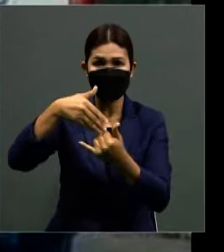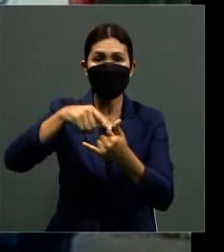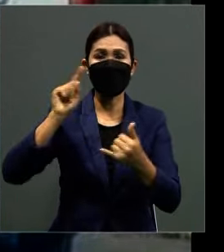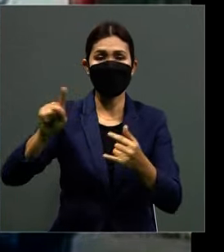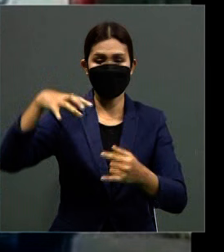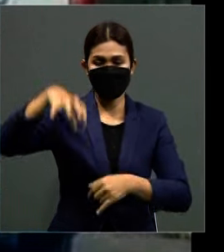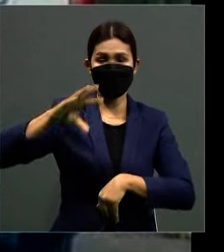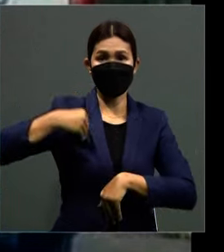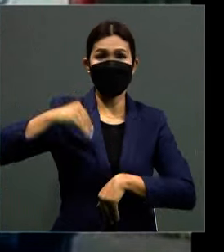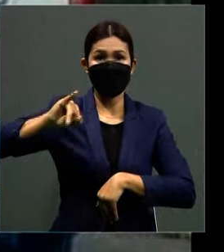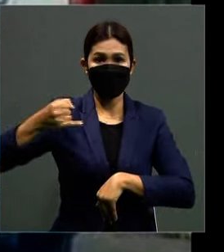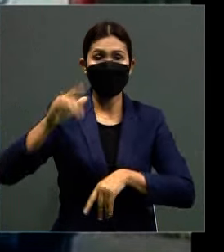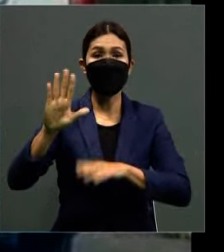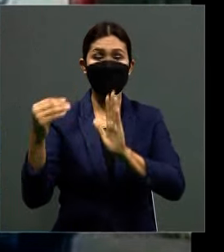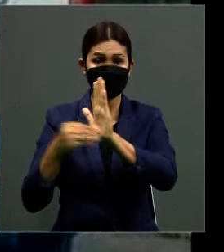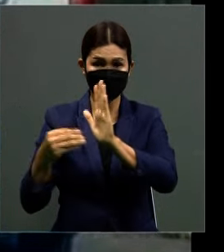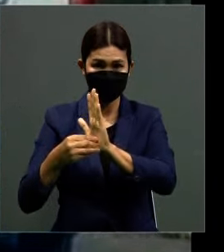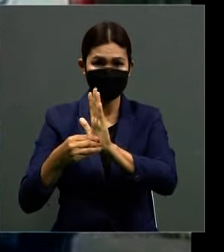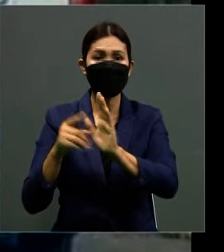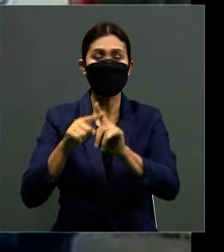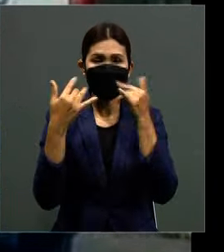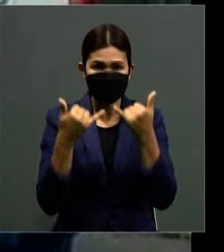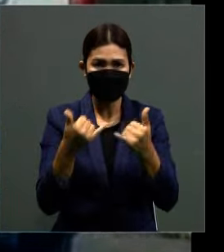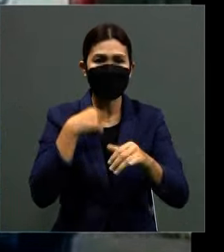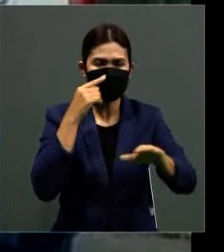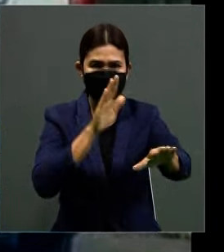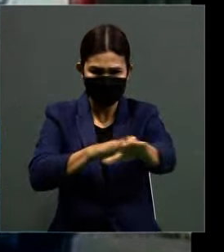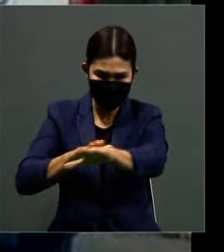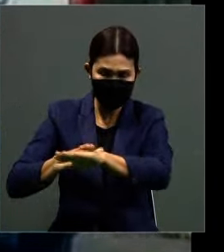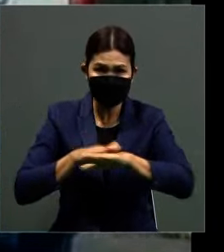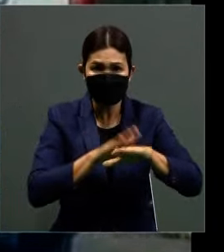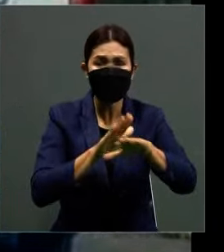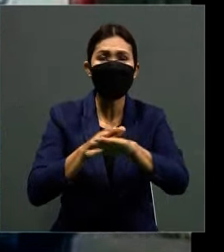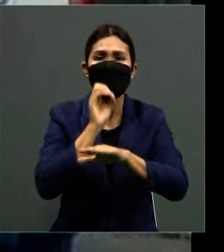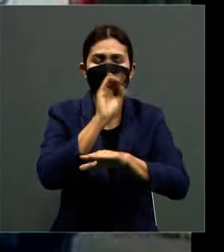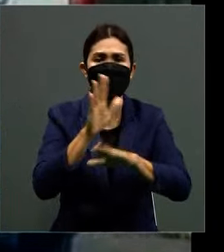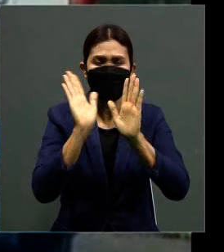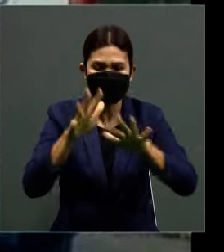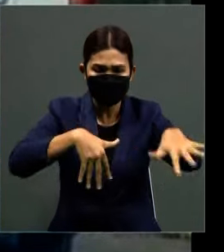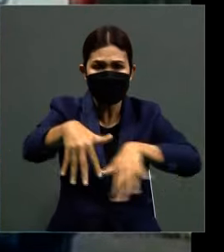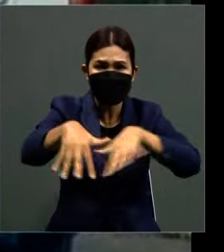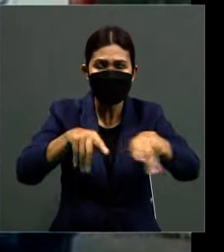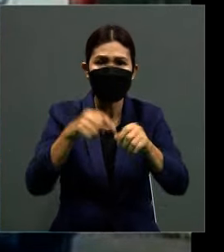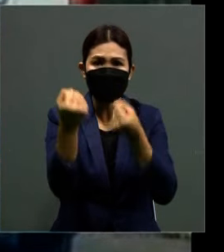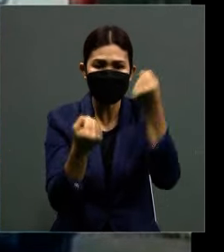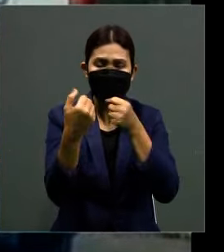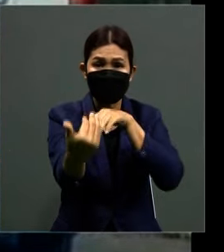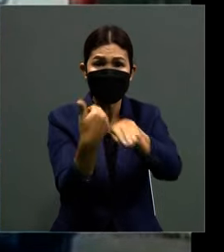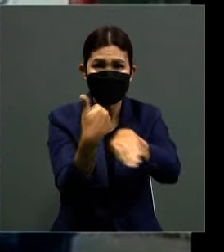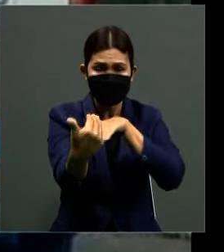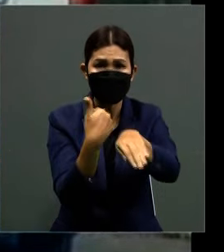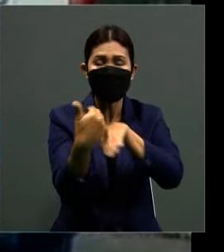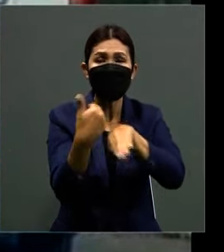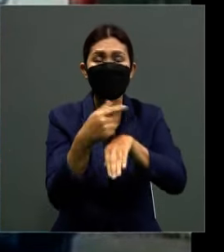จุฬาลงกรณ์ในพื้นที่กรุงเทพมหานครเพราะฉะนั้นแจ้งเตือนกันเลยนะคะสำหรับในส่วนของพี่น้องประชาชนที่อาจจะใช้เส้นทางดังกล่าวนะ